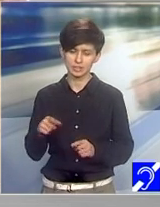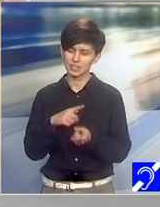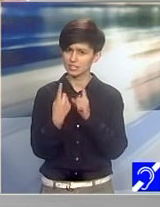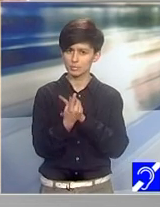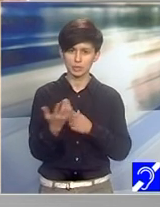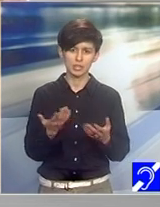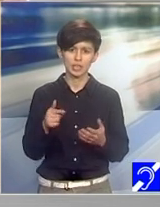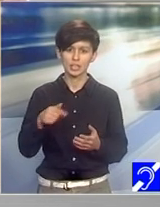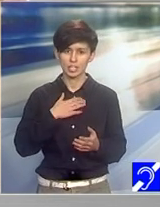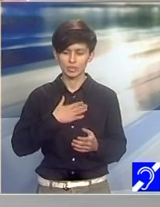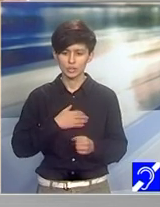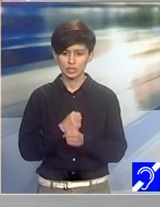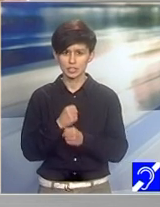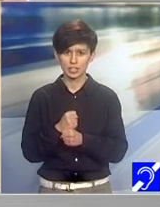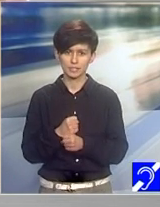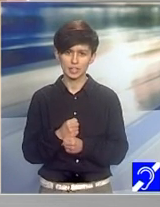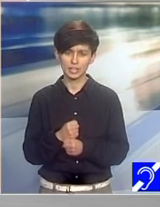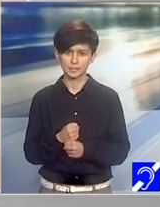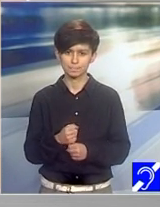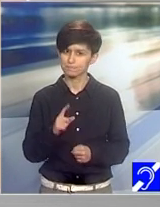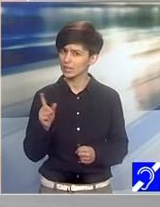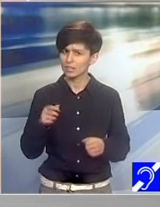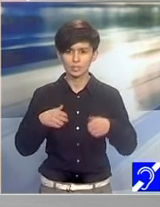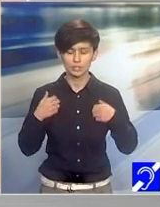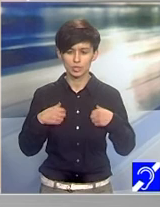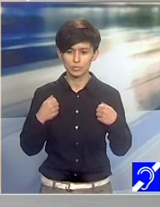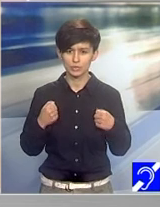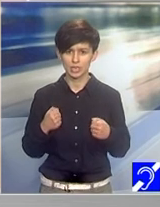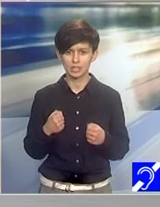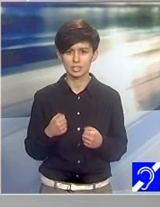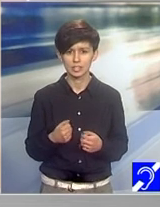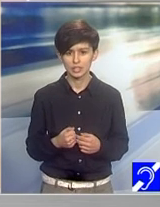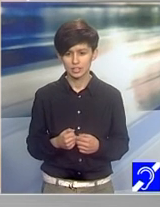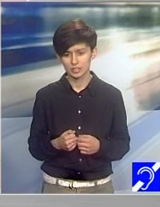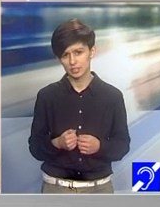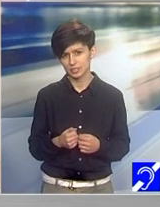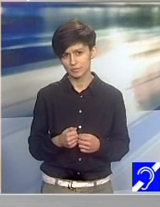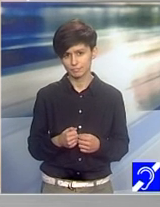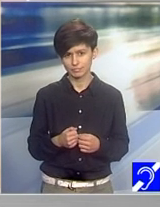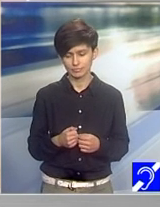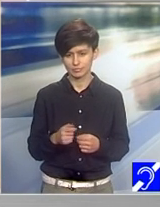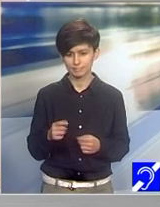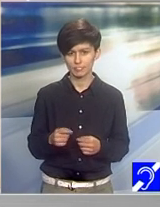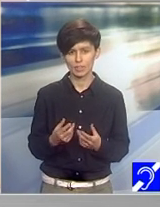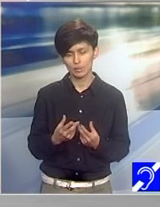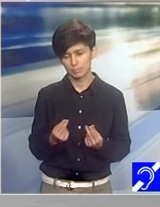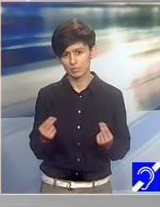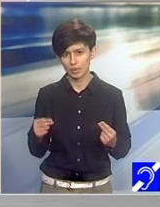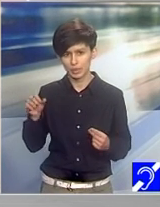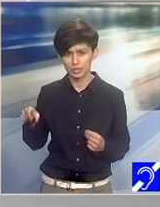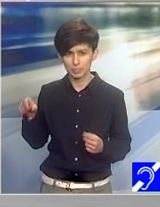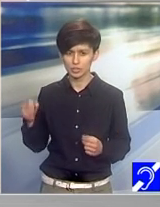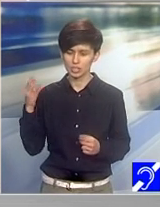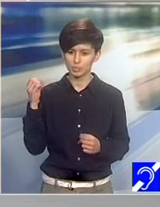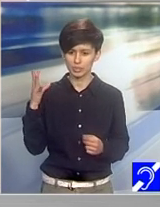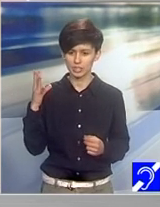le introducă și pe care le-a și introdus nu s-au bucurat de adeziunea tuturor, în special la elitele politice, la o parte a